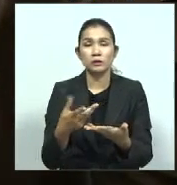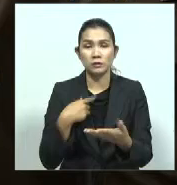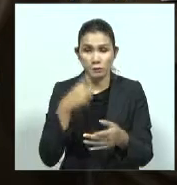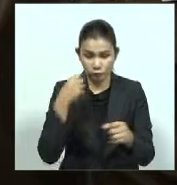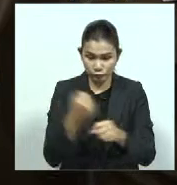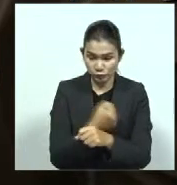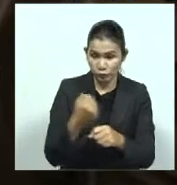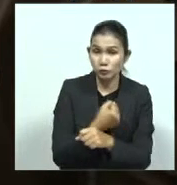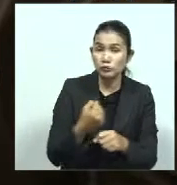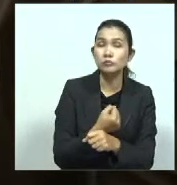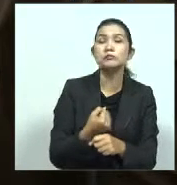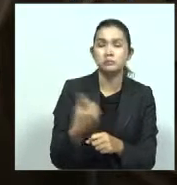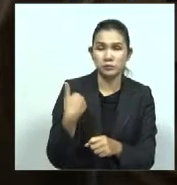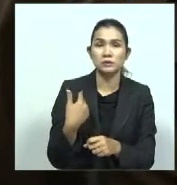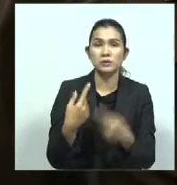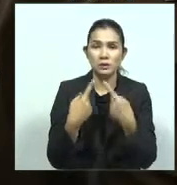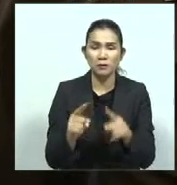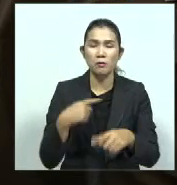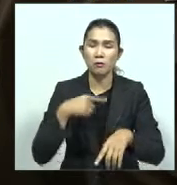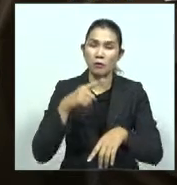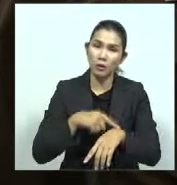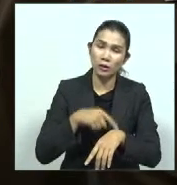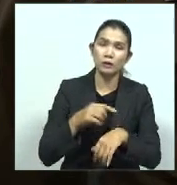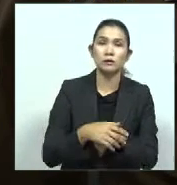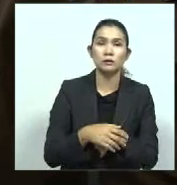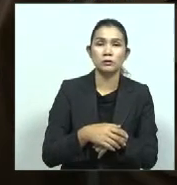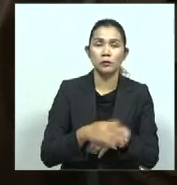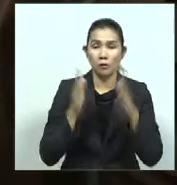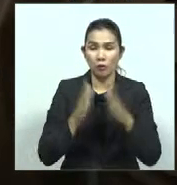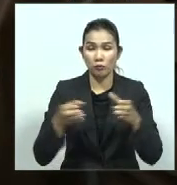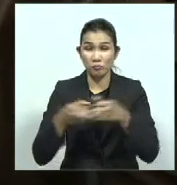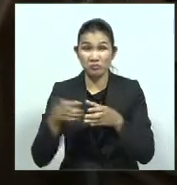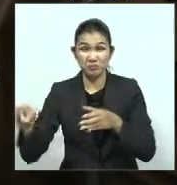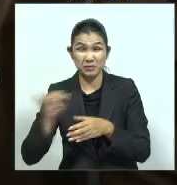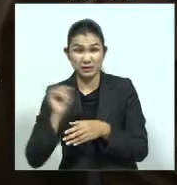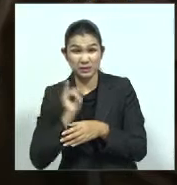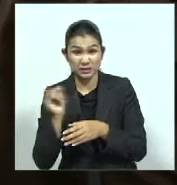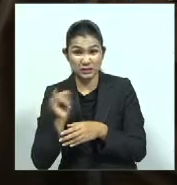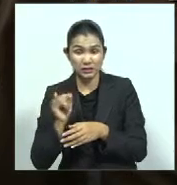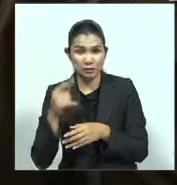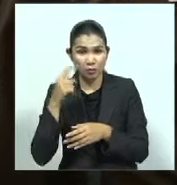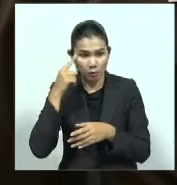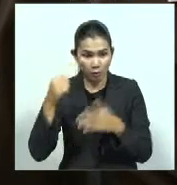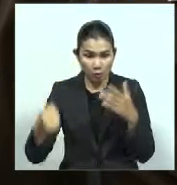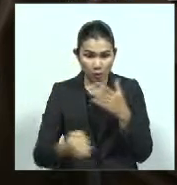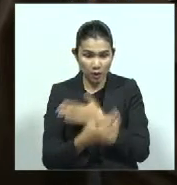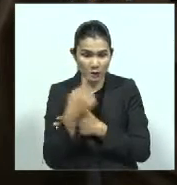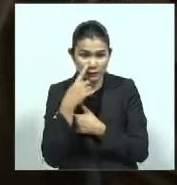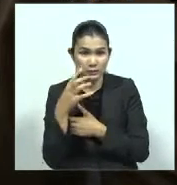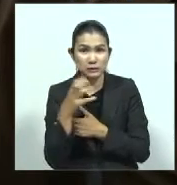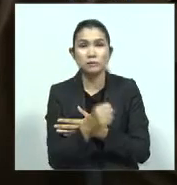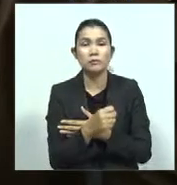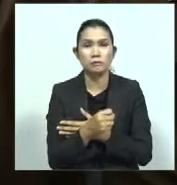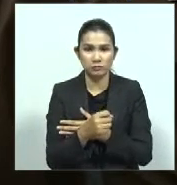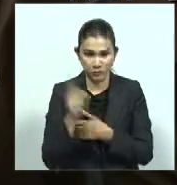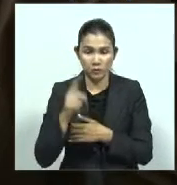ซ้อมนะครับแต่บางช่วงบางเวลาที่ผู้ก่อการร้ายได้ฉวยโอกาสนะครับซึ่งต้องใช้ค